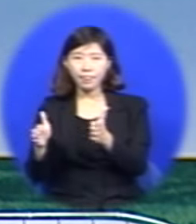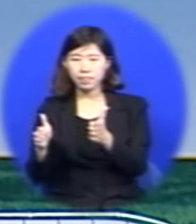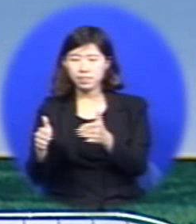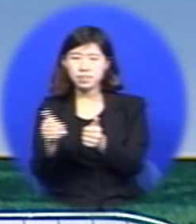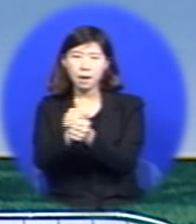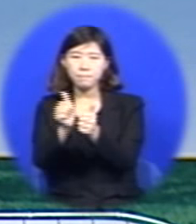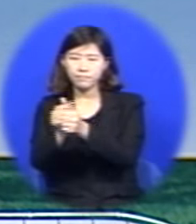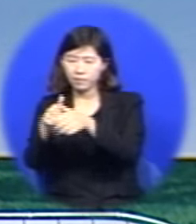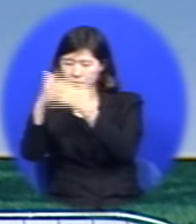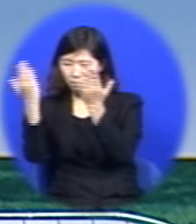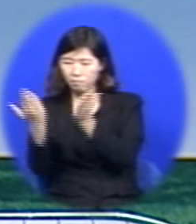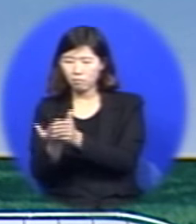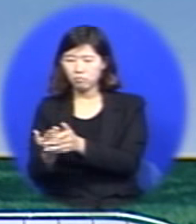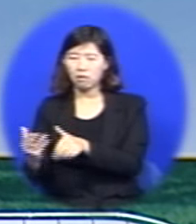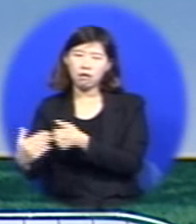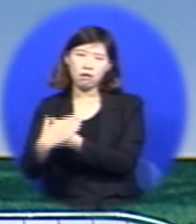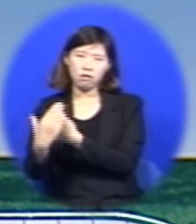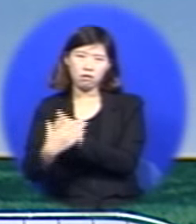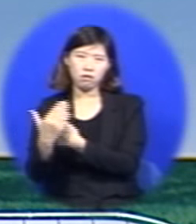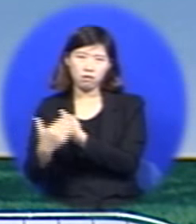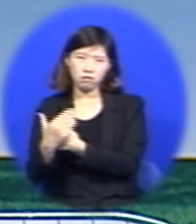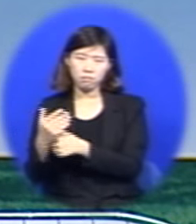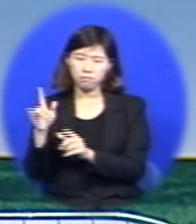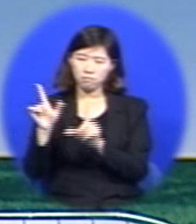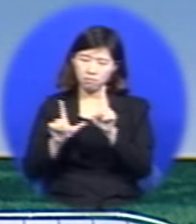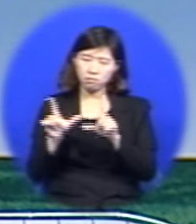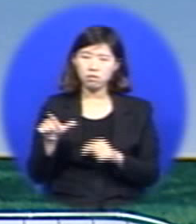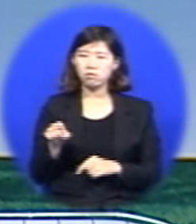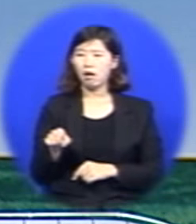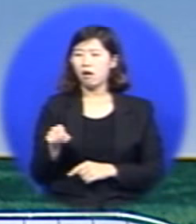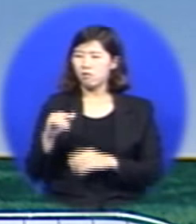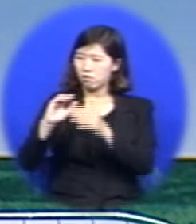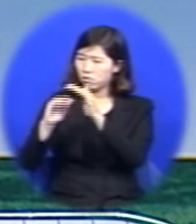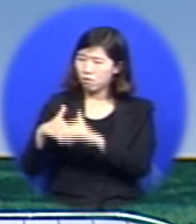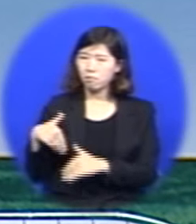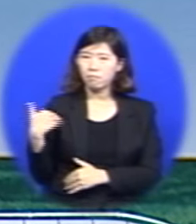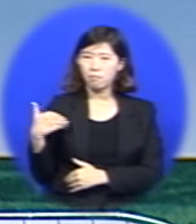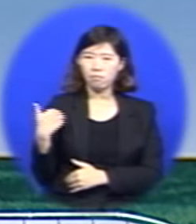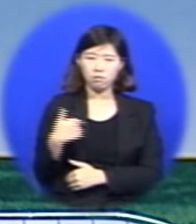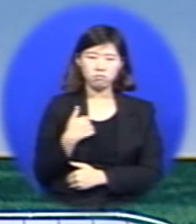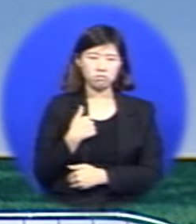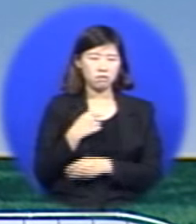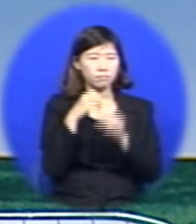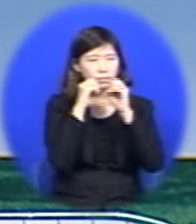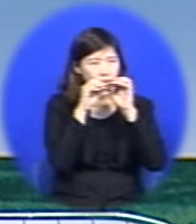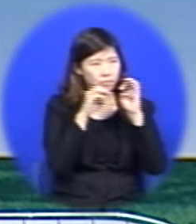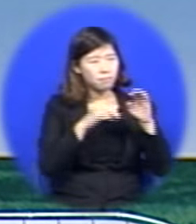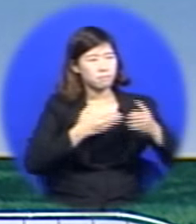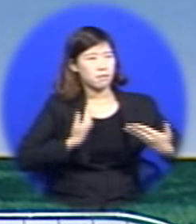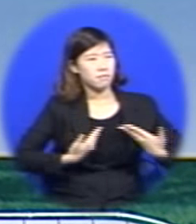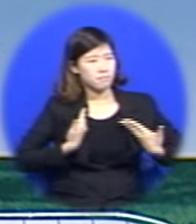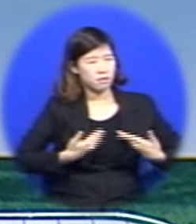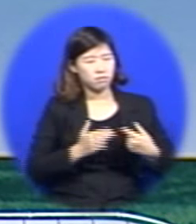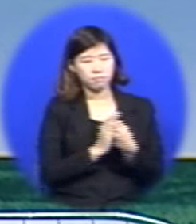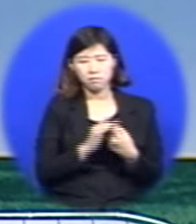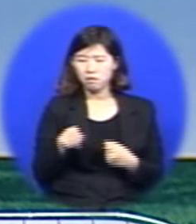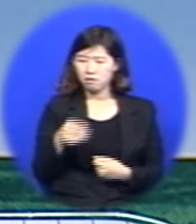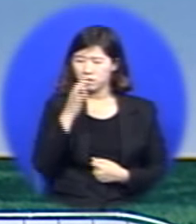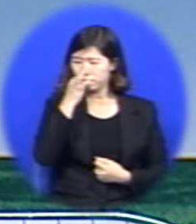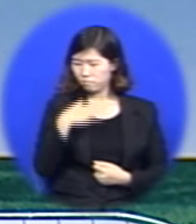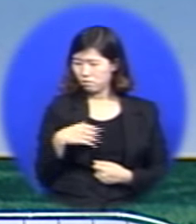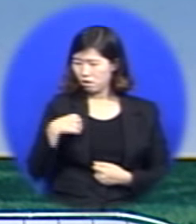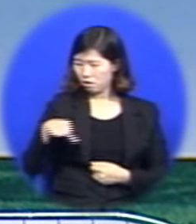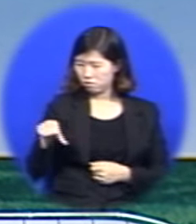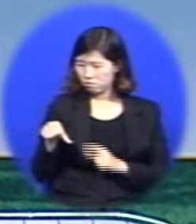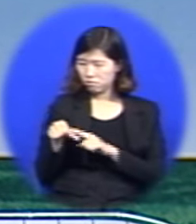합니다. 그것도 모르고 사역에만 바빴으니 그동안 힘들었을 아이의 마음을 생각하니